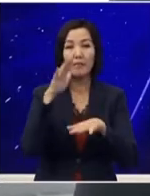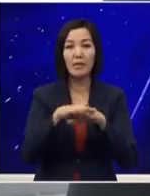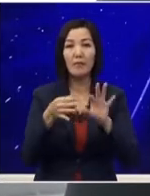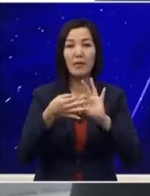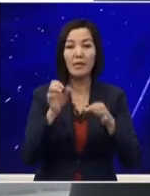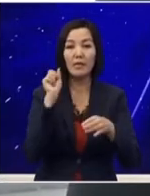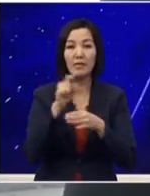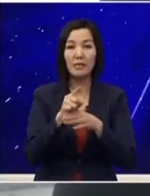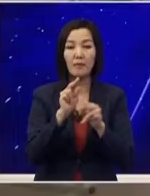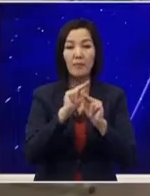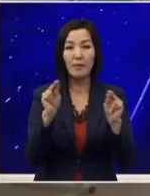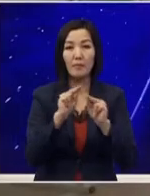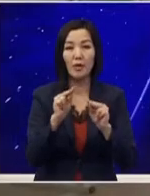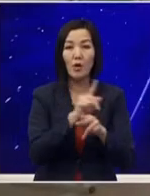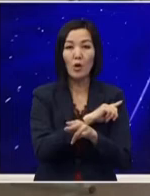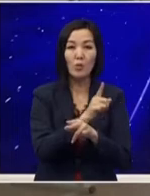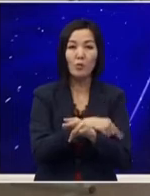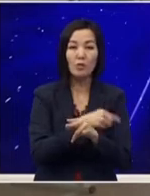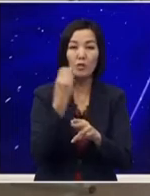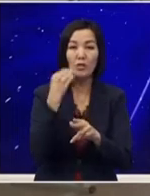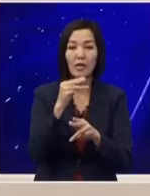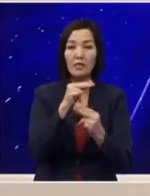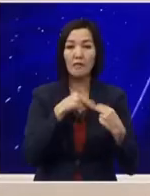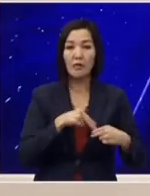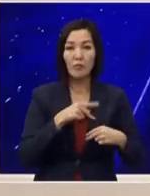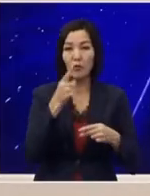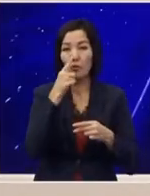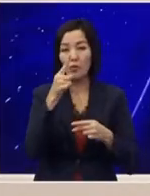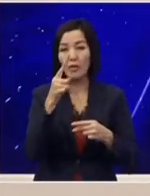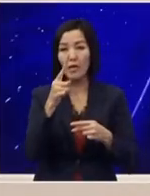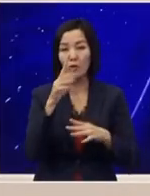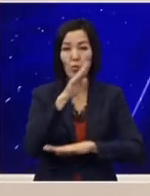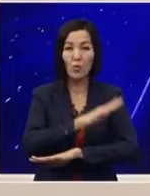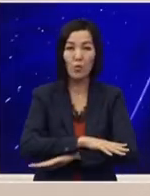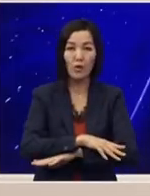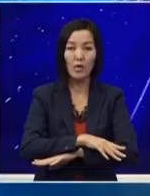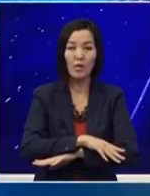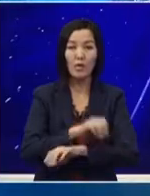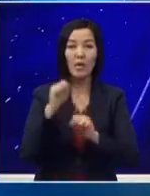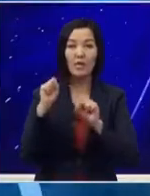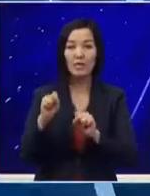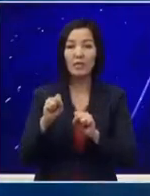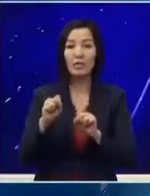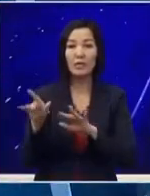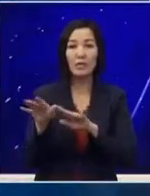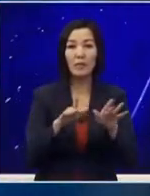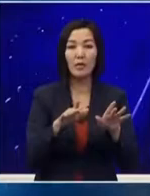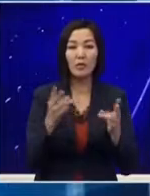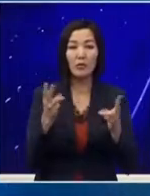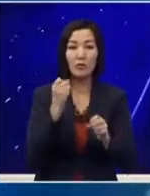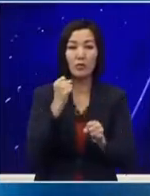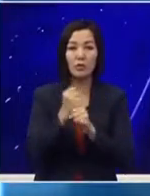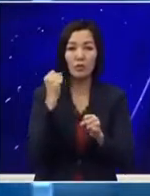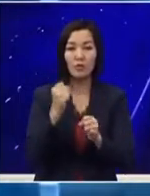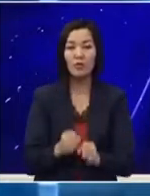конкретное задание педагогам – усилить качество работы онлайн-уроков и максимально соблюдать защитные меры. Гульназ Мустафа,